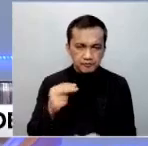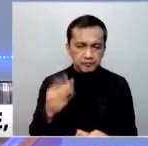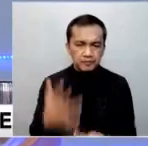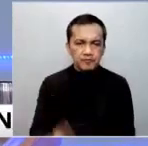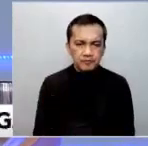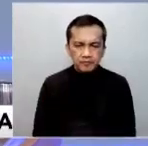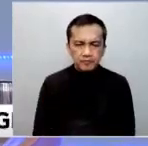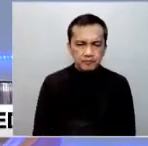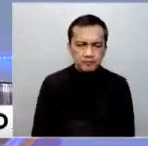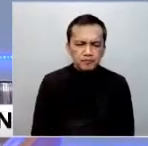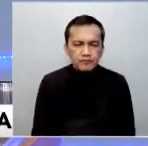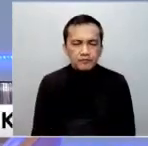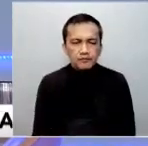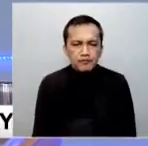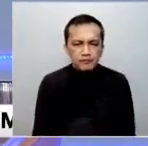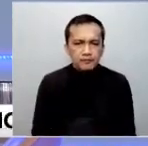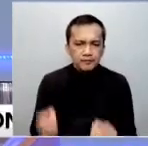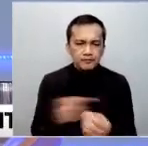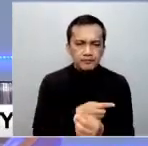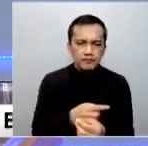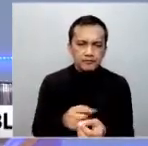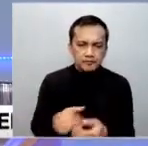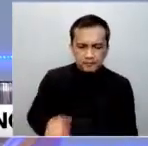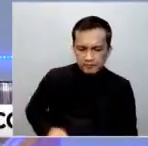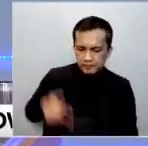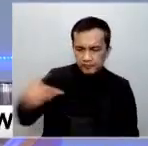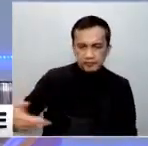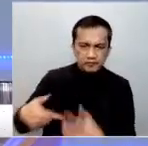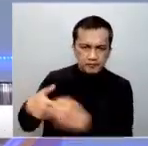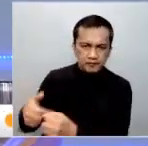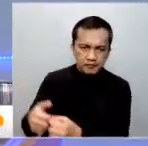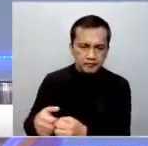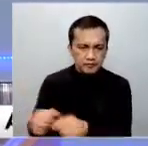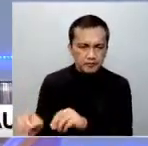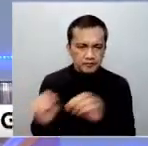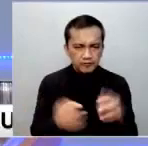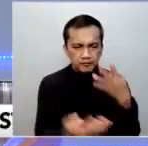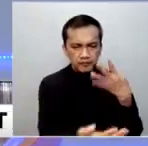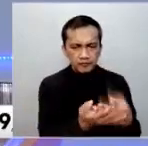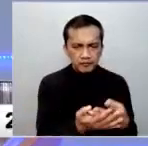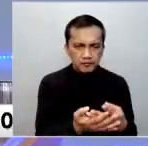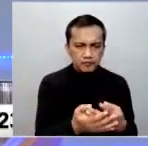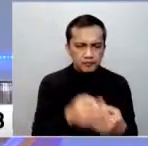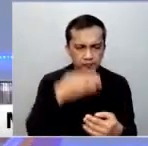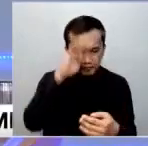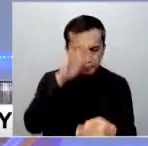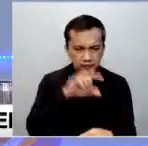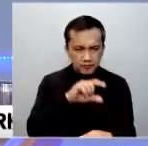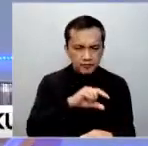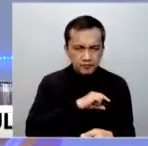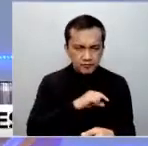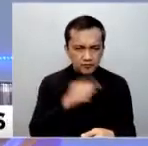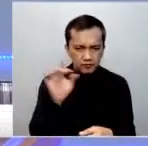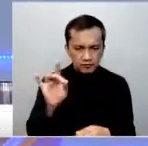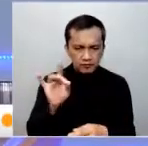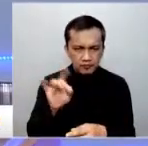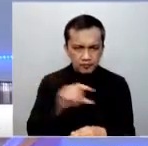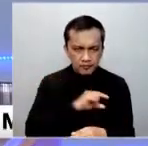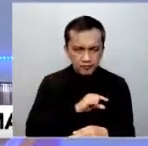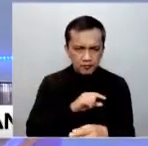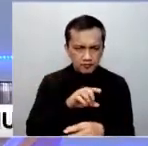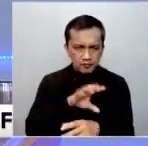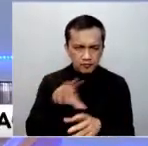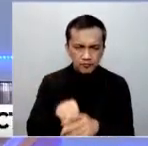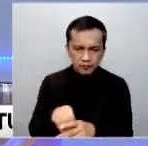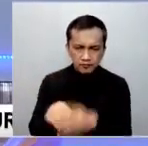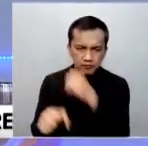Sinibak sa pwesto, dinisarmahan at dinala na sa holding facility ng Cavite Police ang 8 pulis na dawit sa umano'y panraransak sa isang